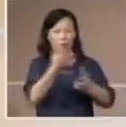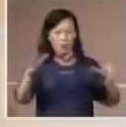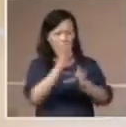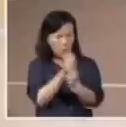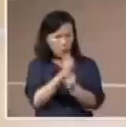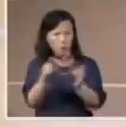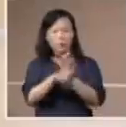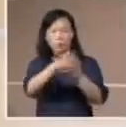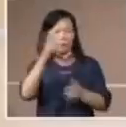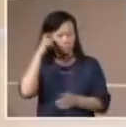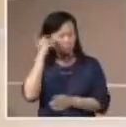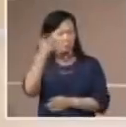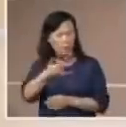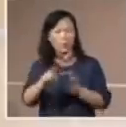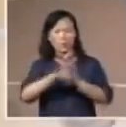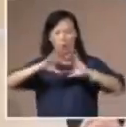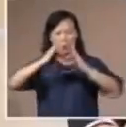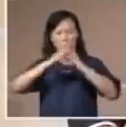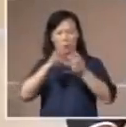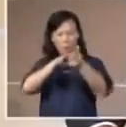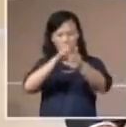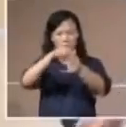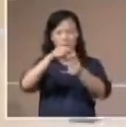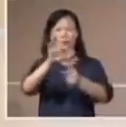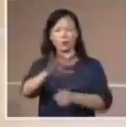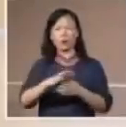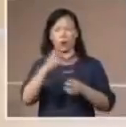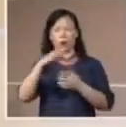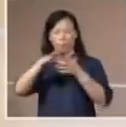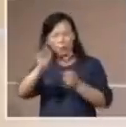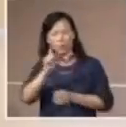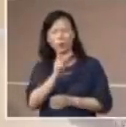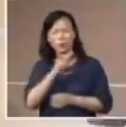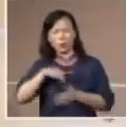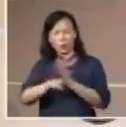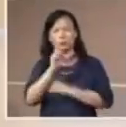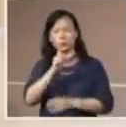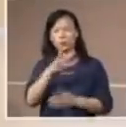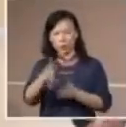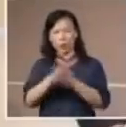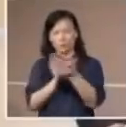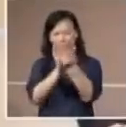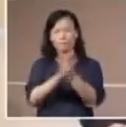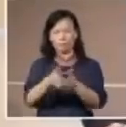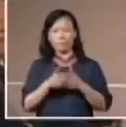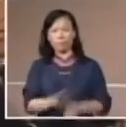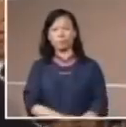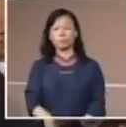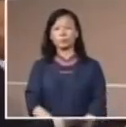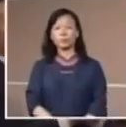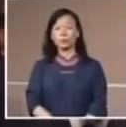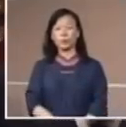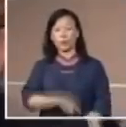作呢，我想是上好上好的国家的领导人，就是我，所以是安那个我一直。 好，谢谢。那